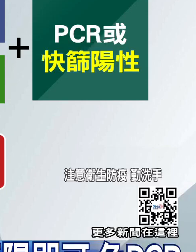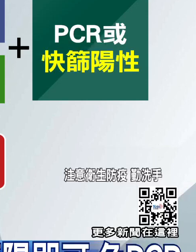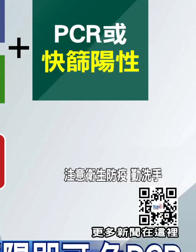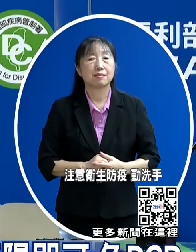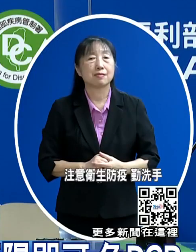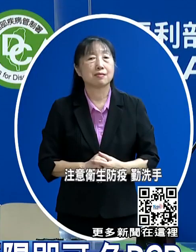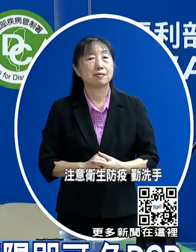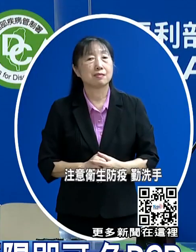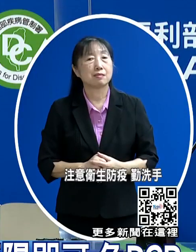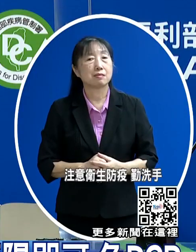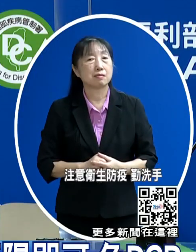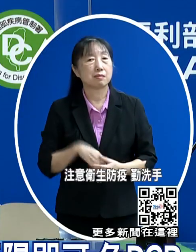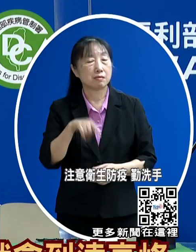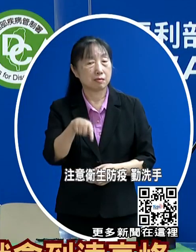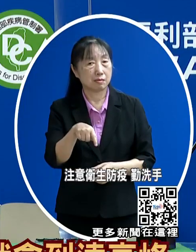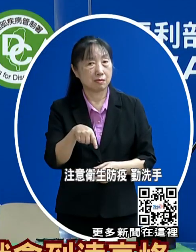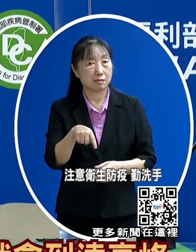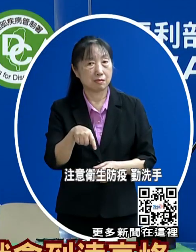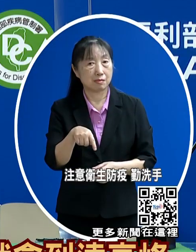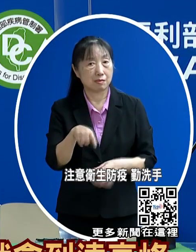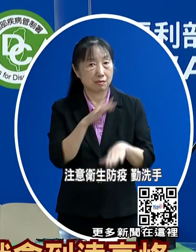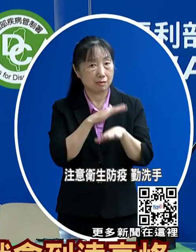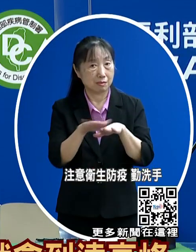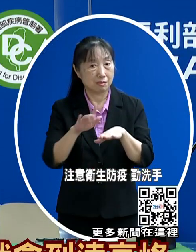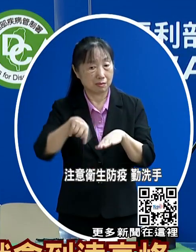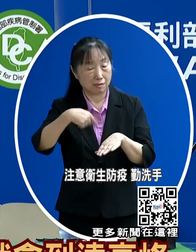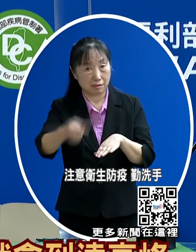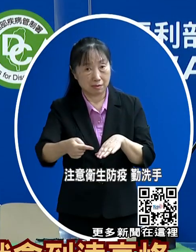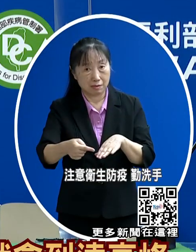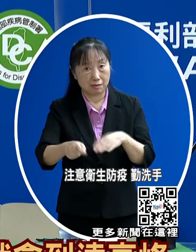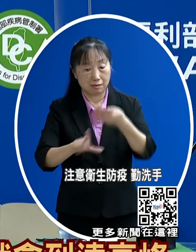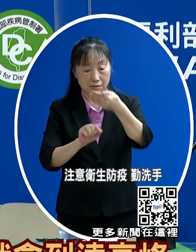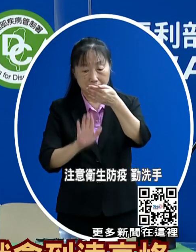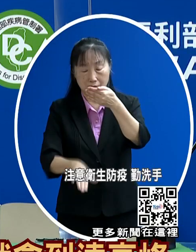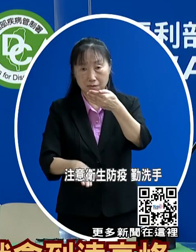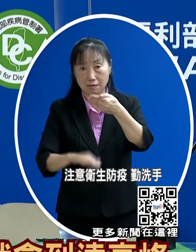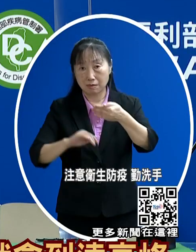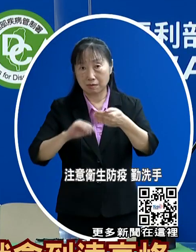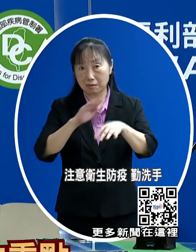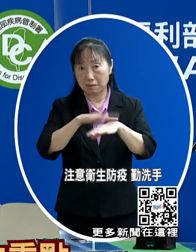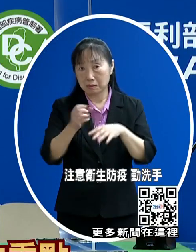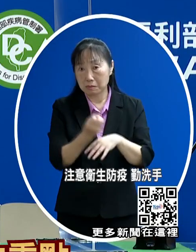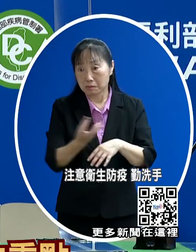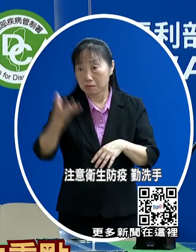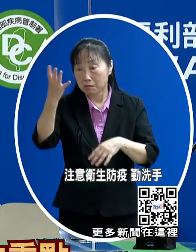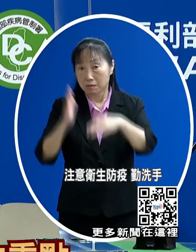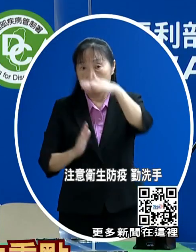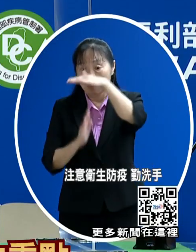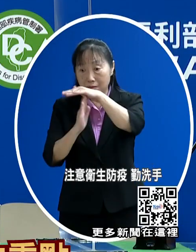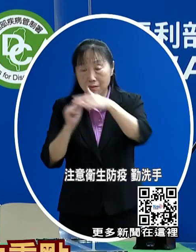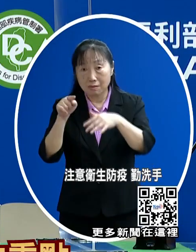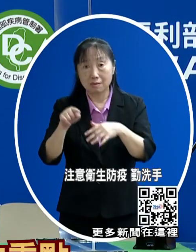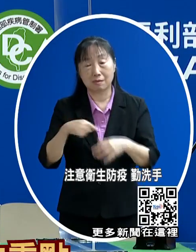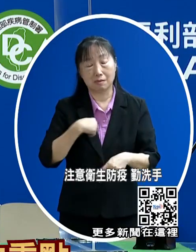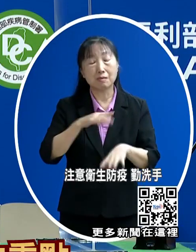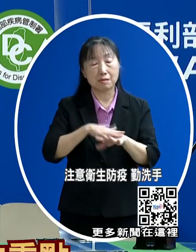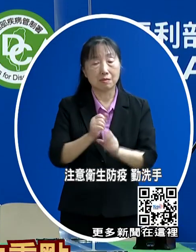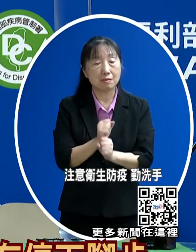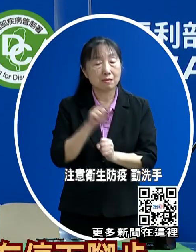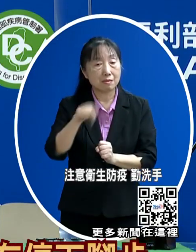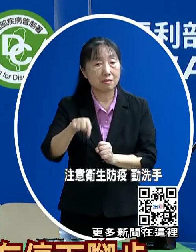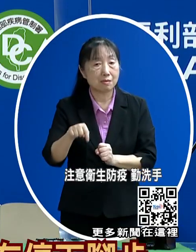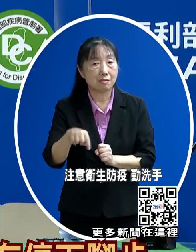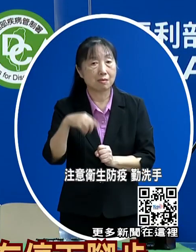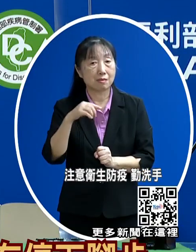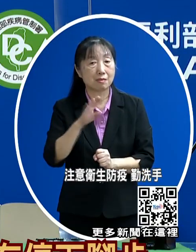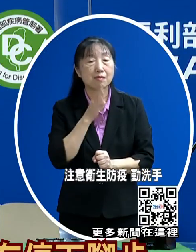二度染疫。 是不是会接下来在下旬就会到达这个高峰？好，那这个是我们观察的这个重点。那在